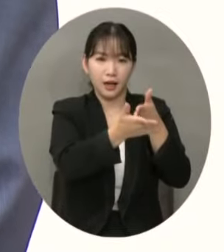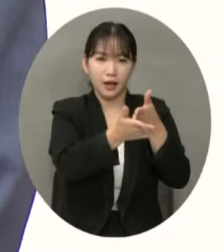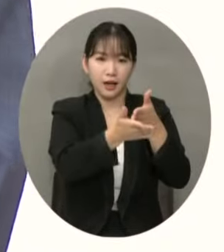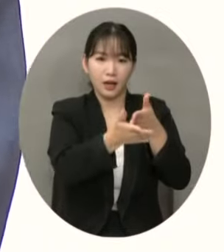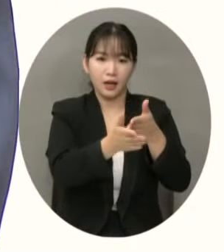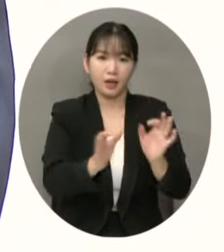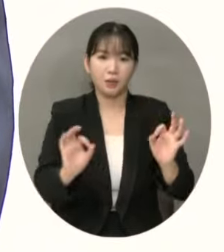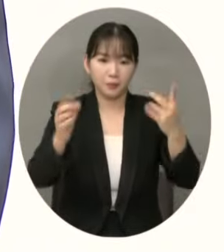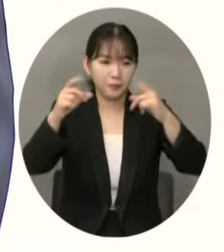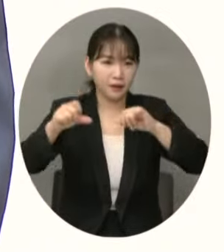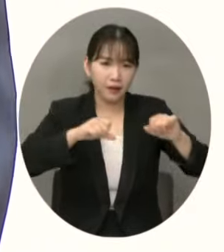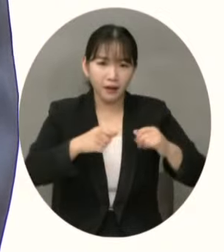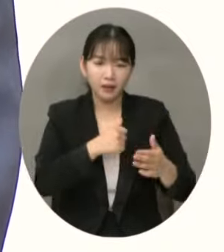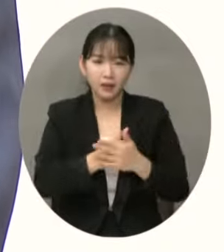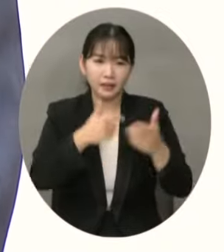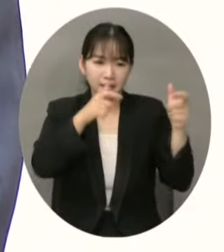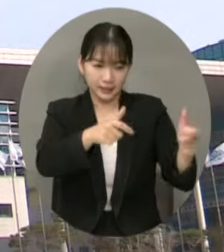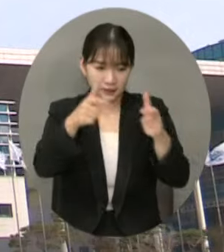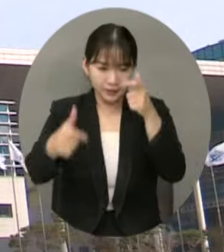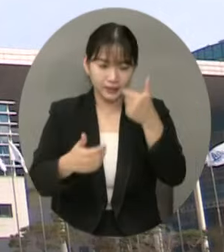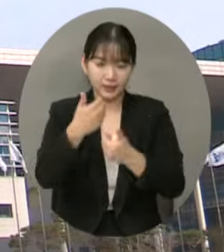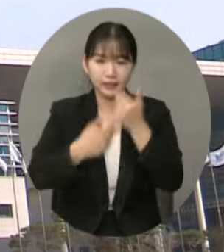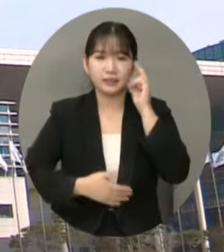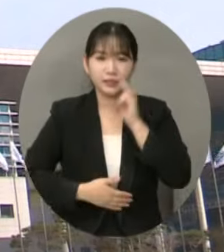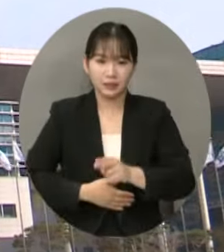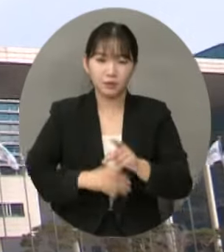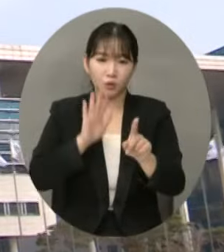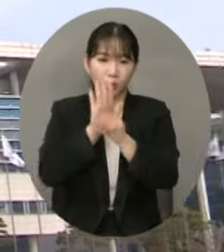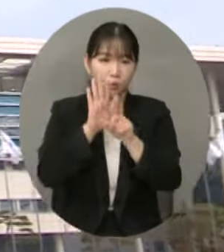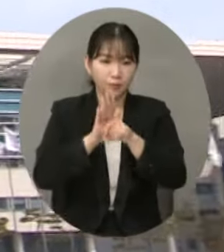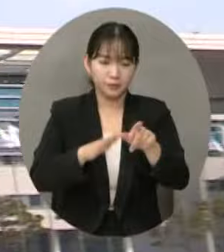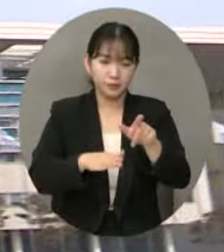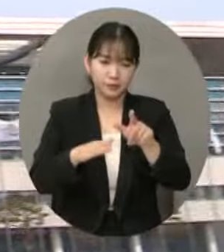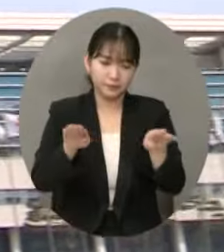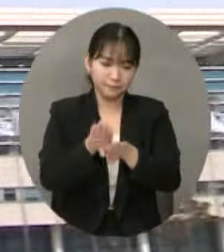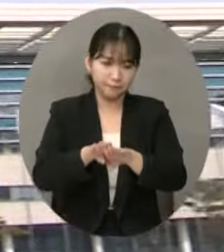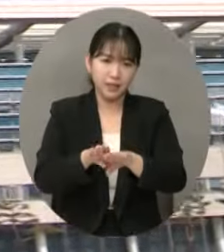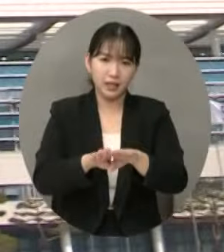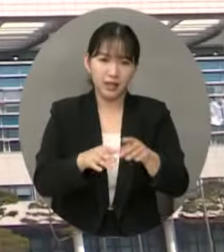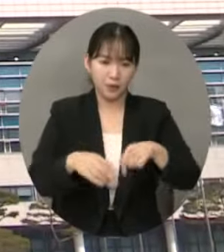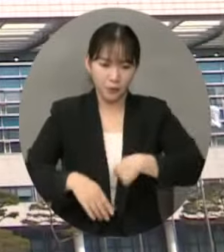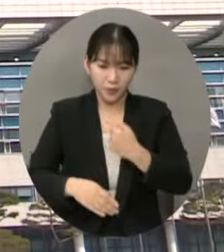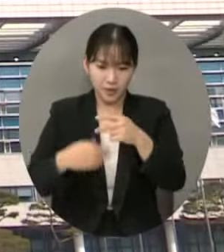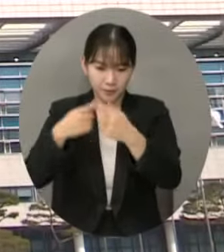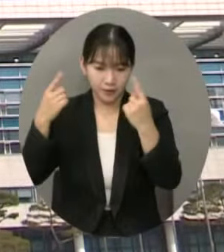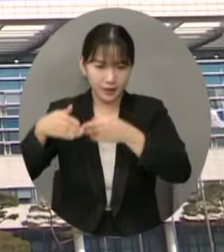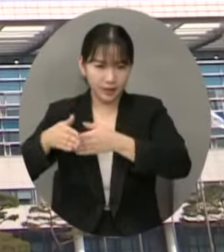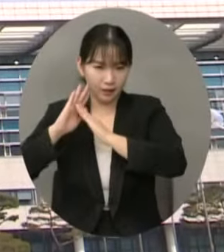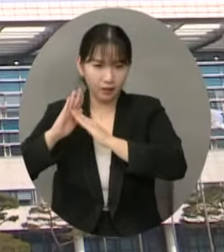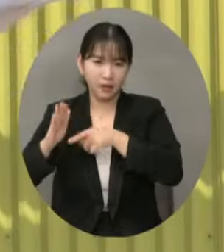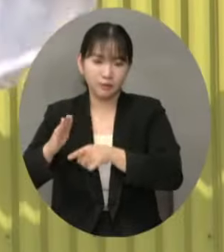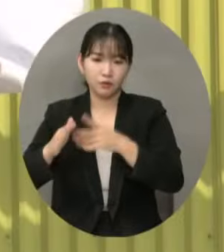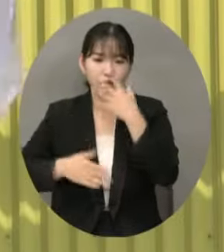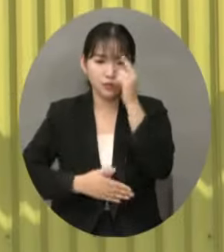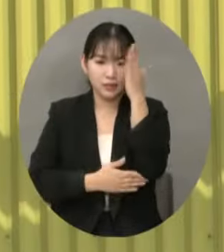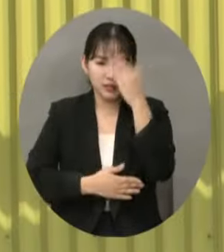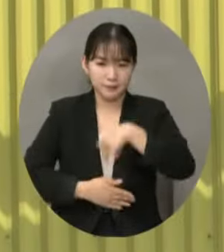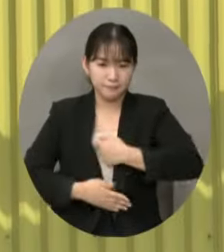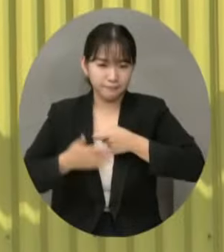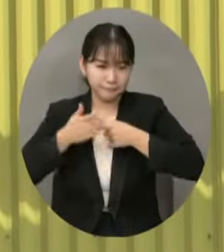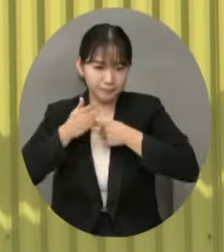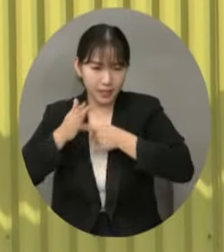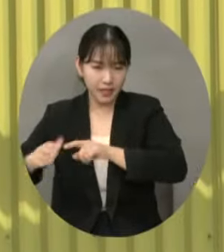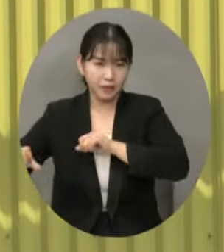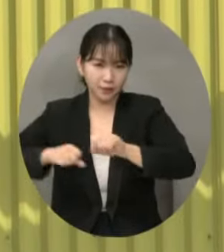나서 지역 간 갈등이 심화되고 있습니다. 공모 불참에 단독 의대 설립 등 순천시의 독자 행보가